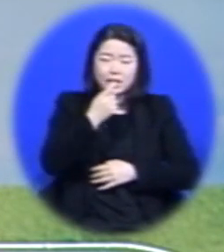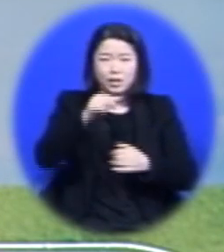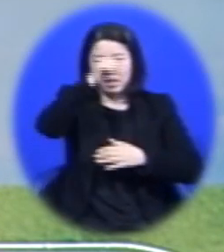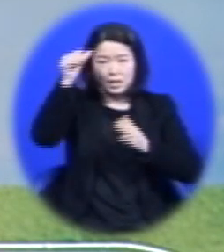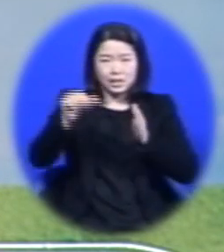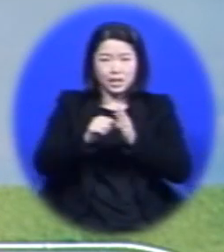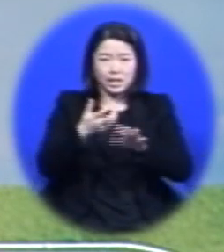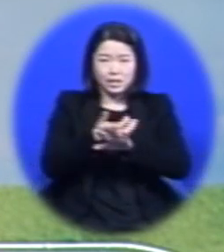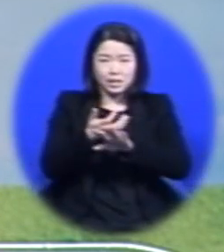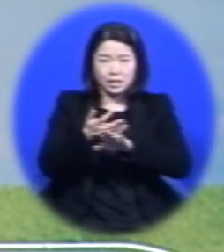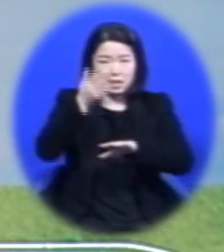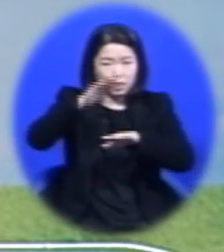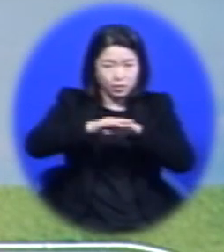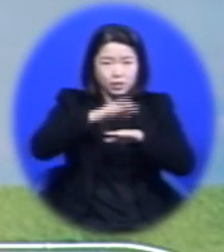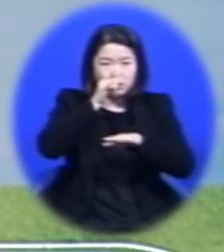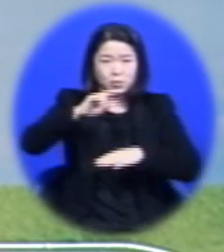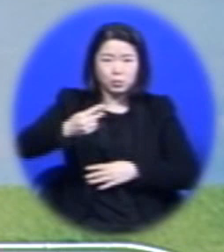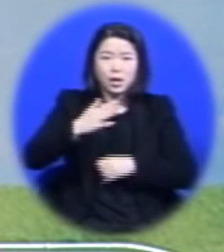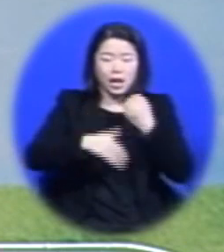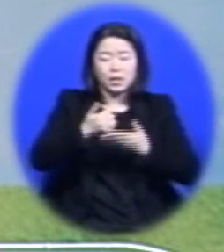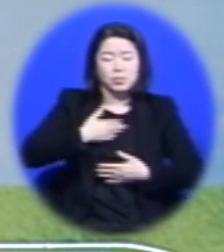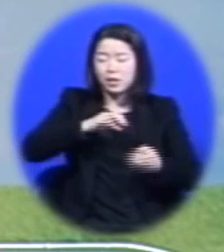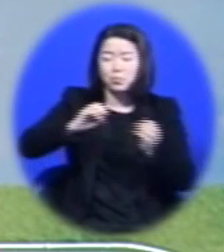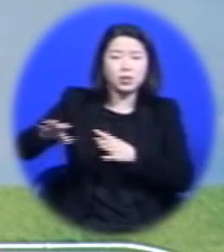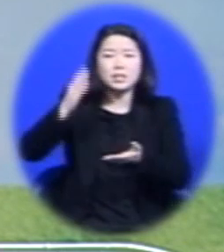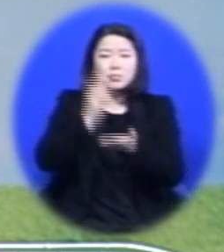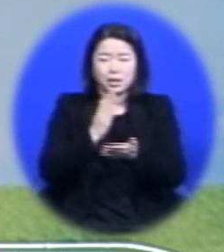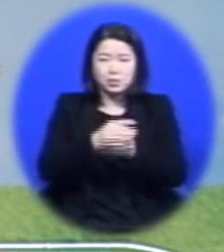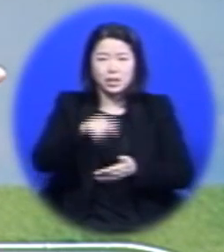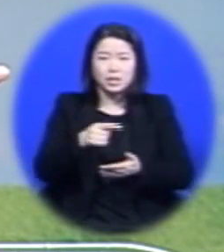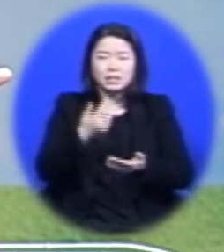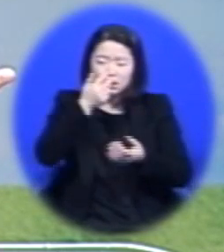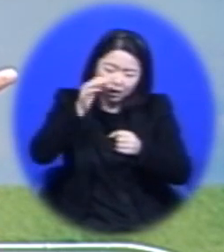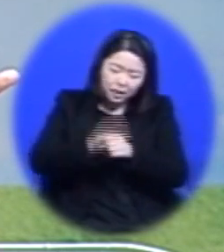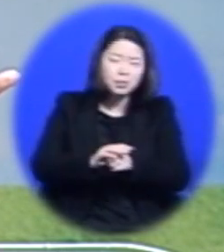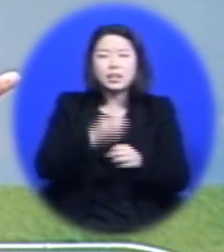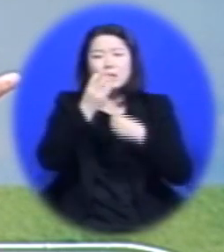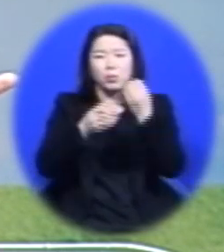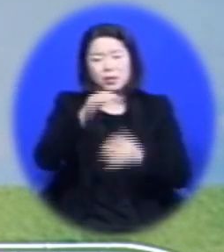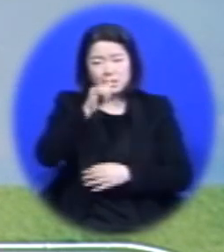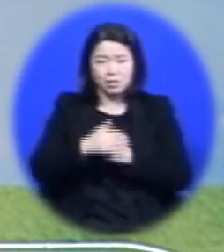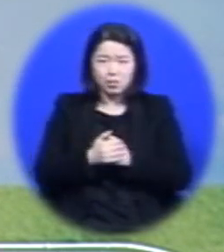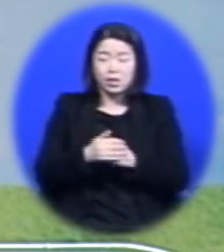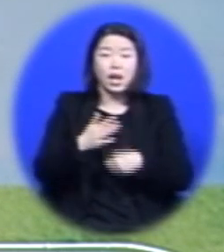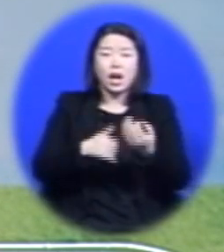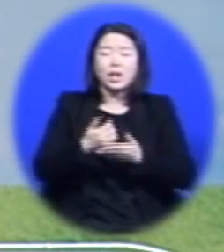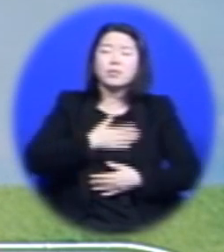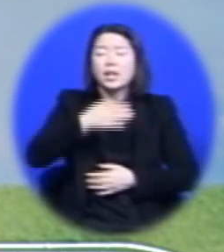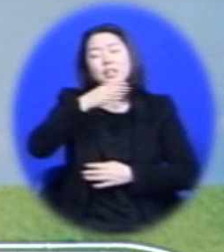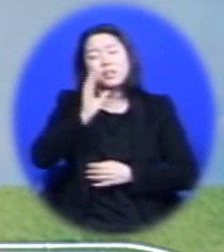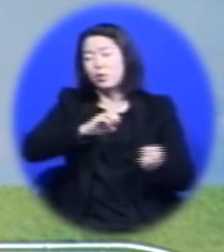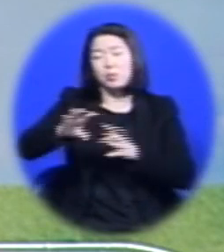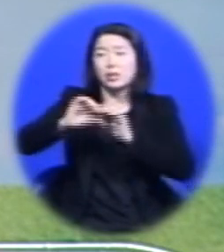내려서 도 하나님 나를 버리지 마십시오 이런 기가 막힌 고백까지 애들 정도 하나님 이제 난 들거 따고